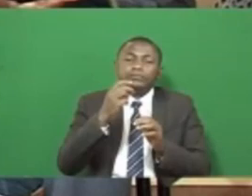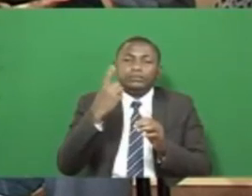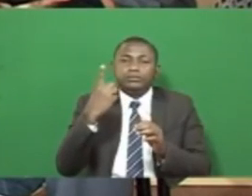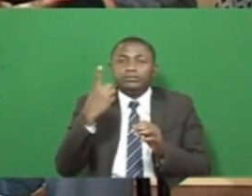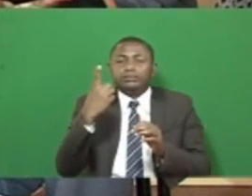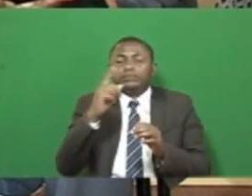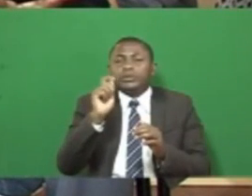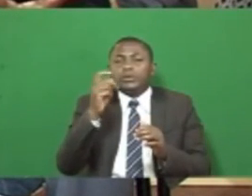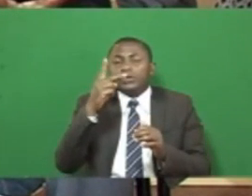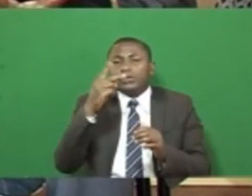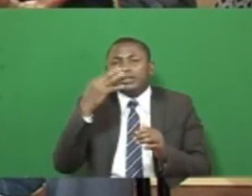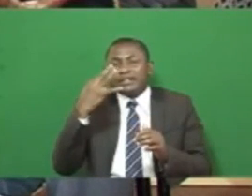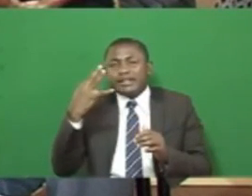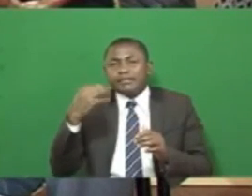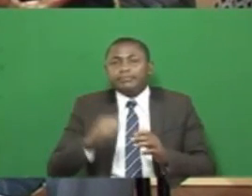pa